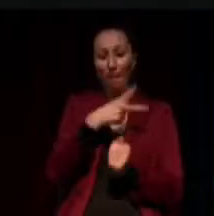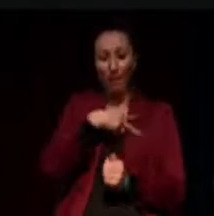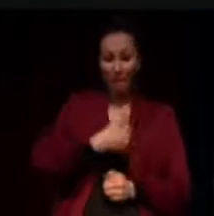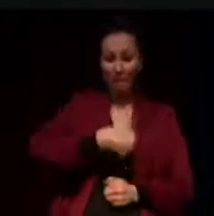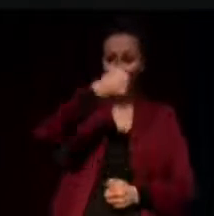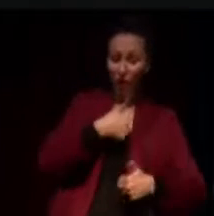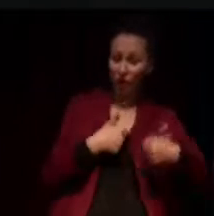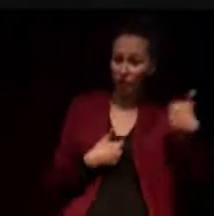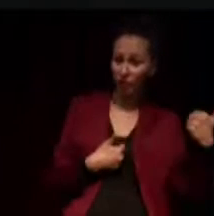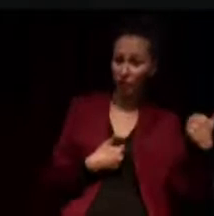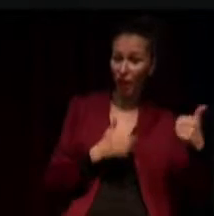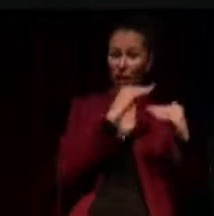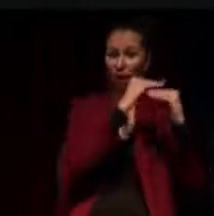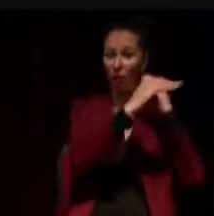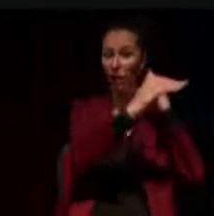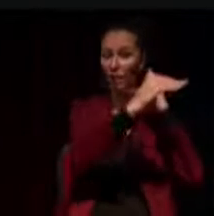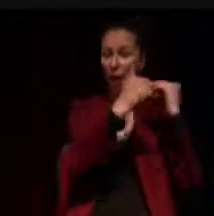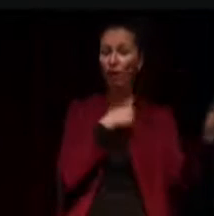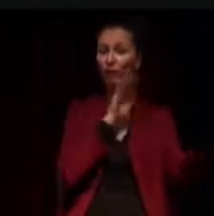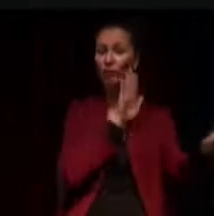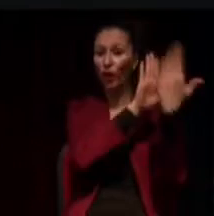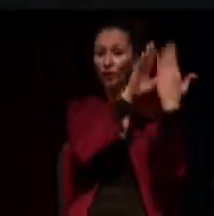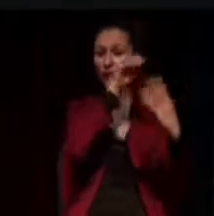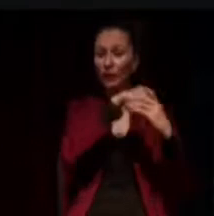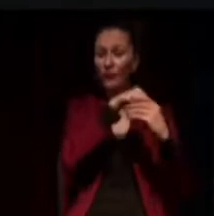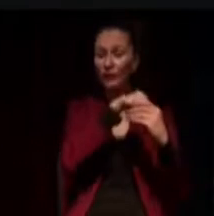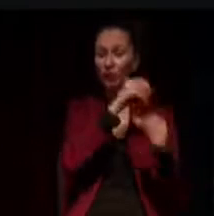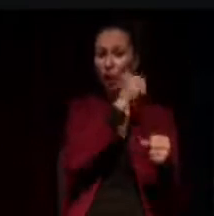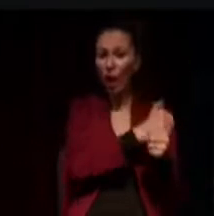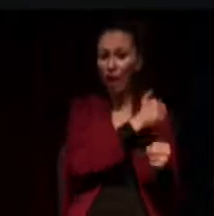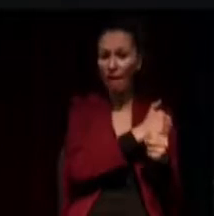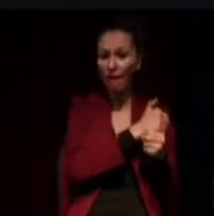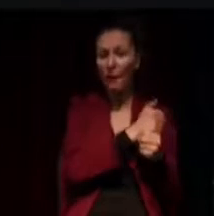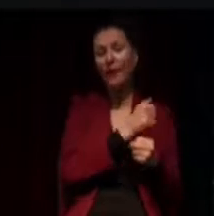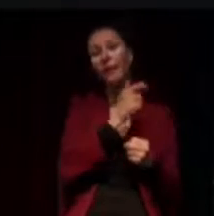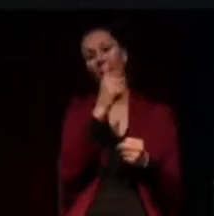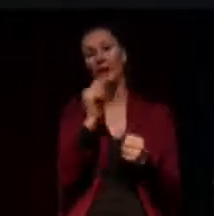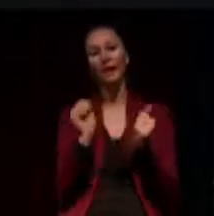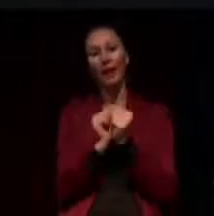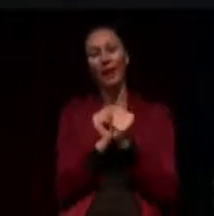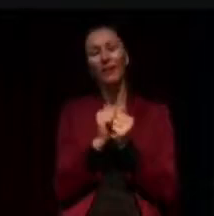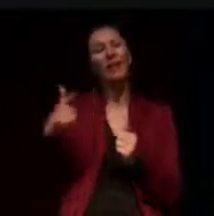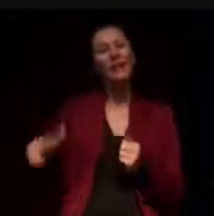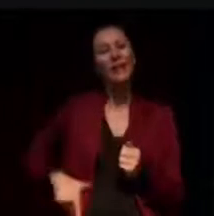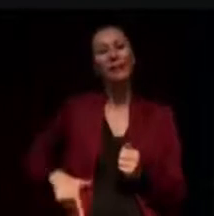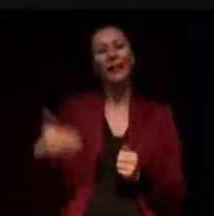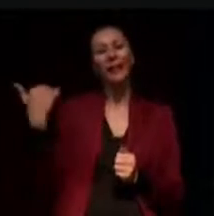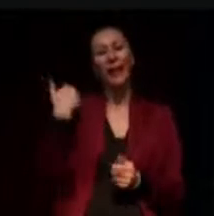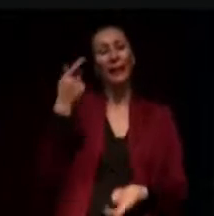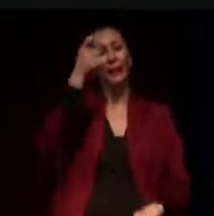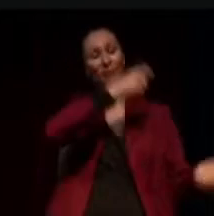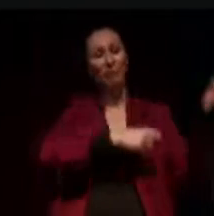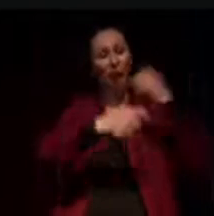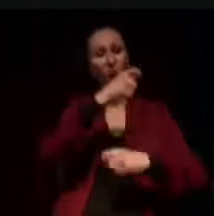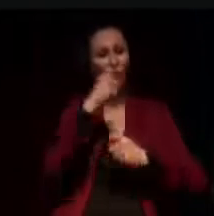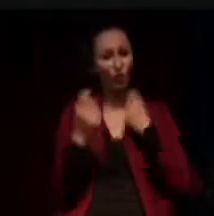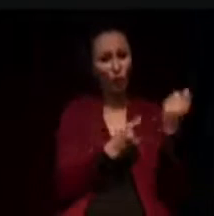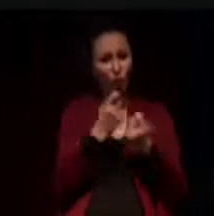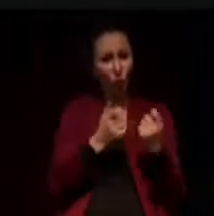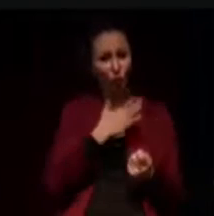belediye reisliğiyle halkıma karşı vecibelerimi yerine getiriyor, İzmir'i yeniden imar etmeye